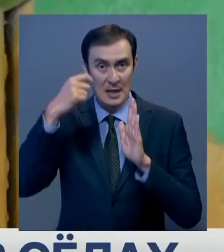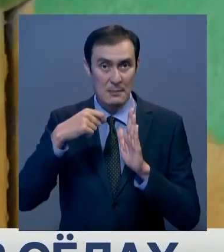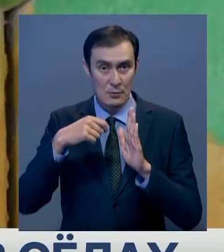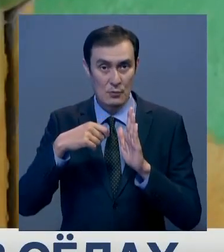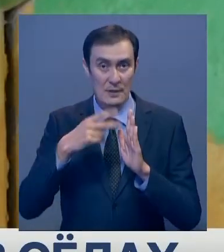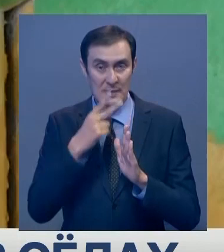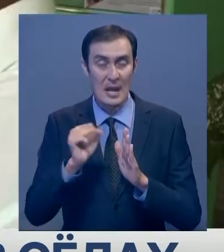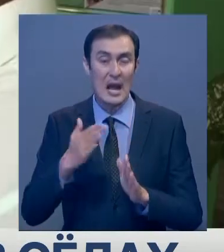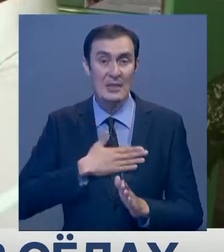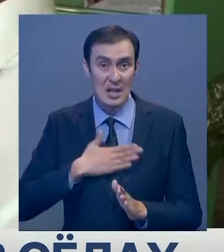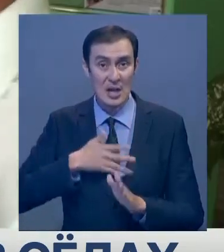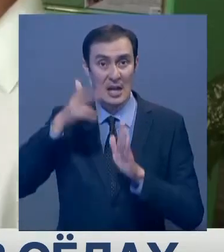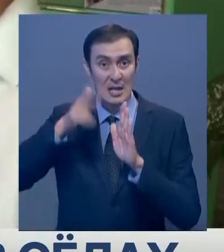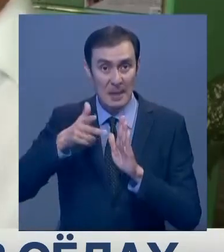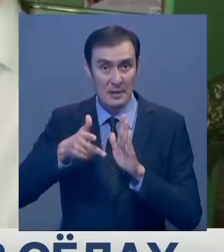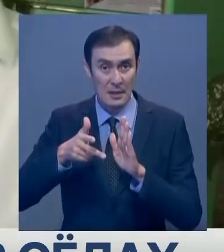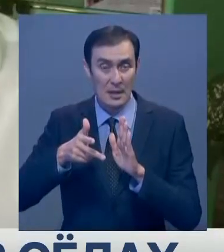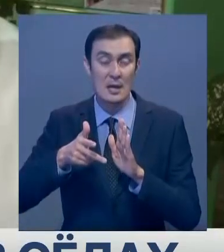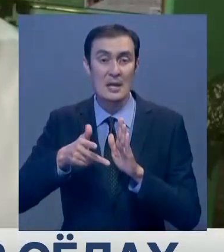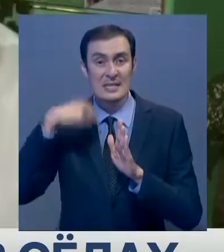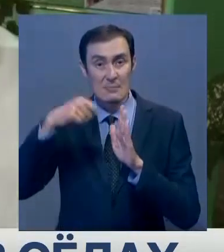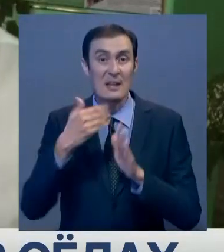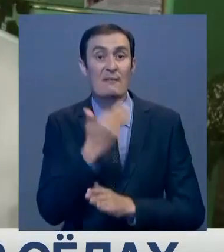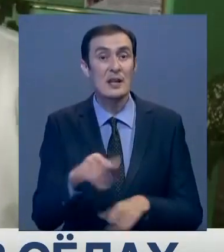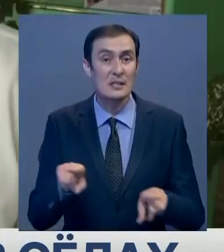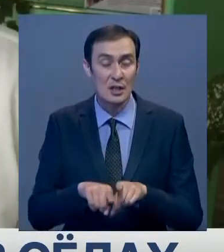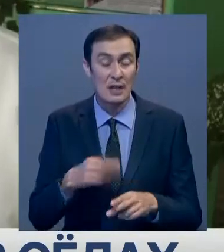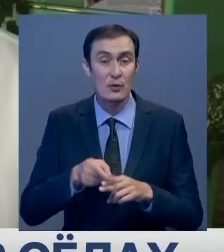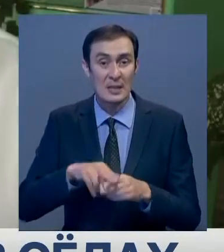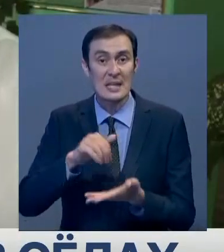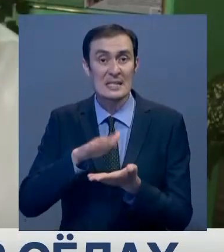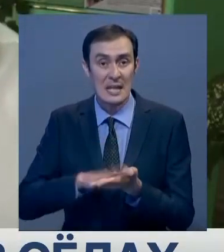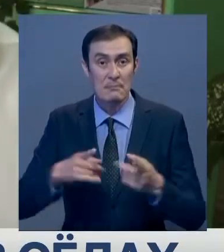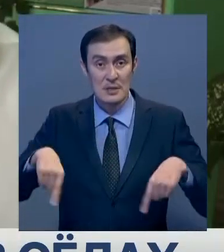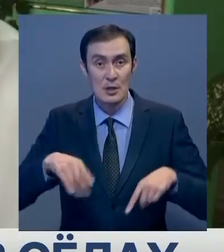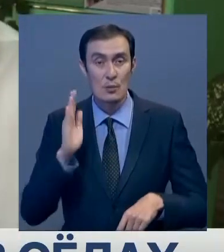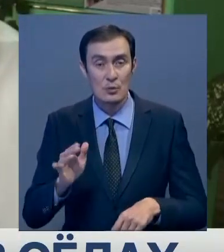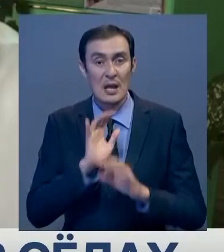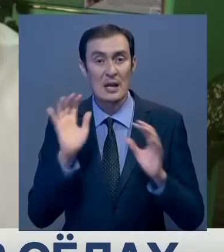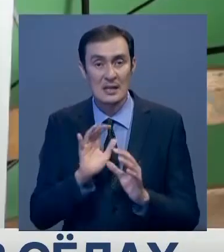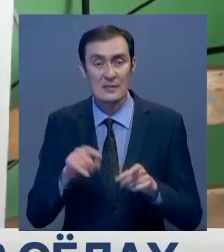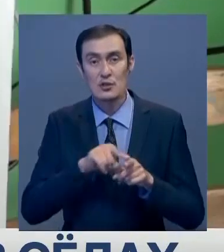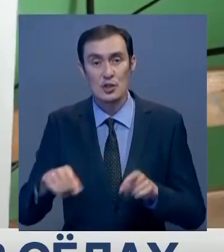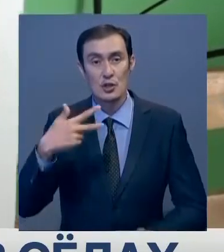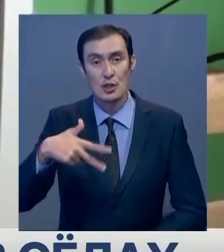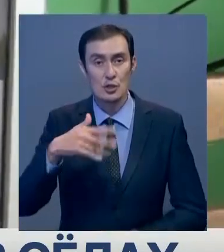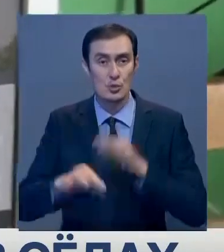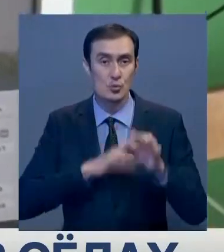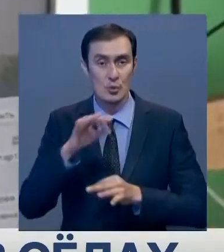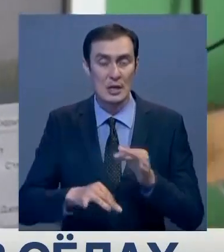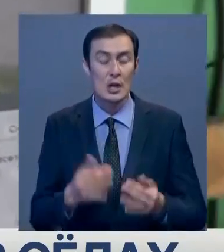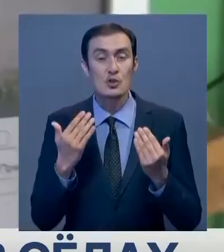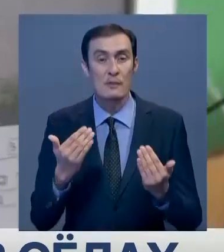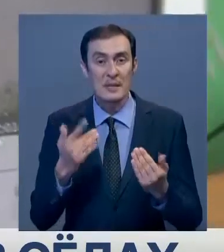а наша камера снимает вас. И эта запись будет храниться 30 суток. Современные